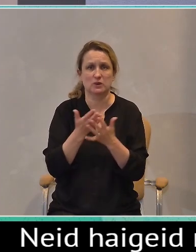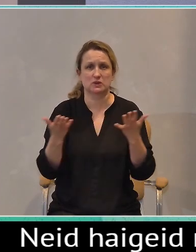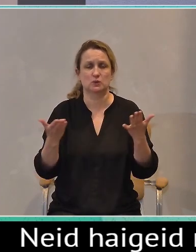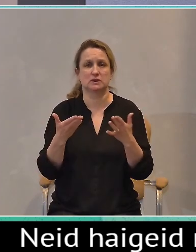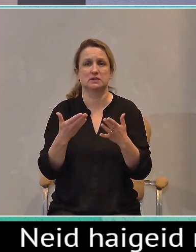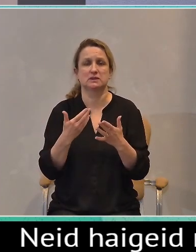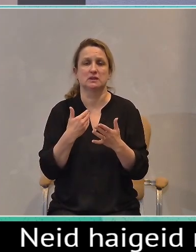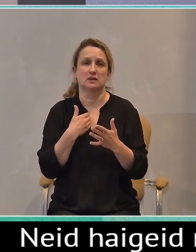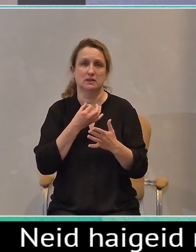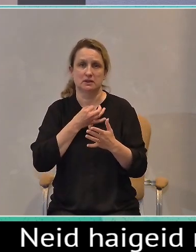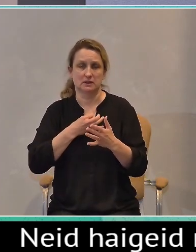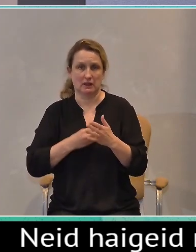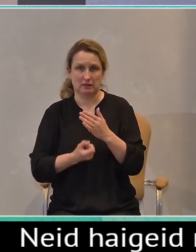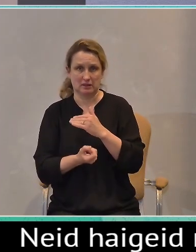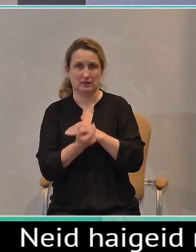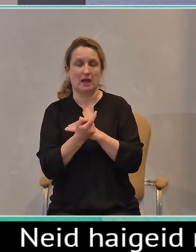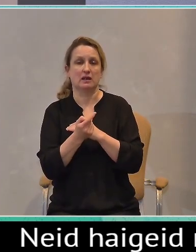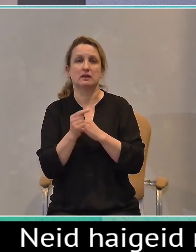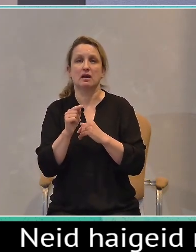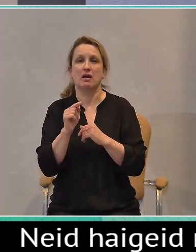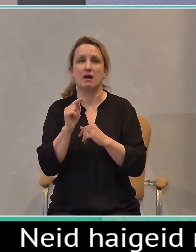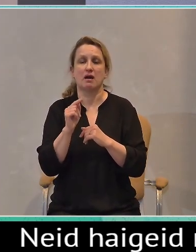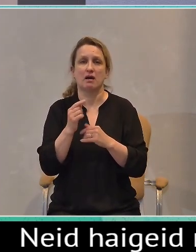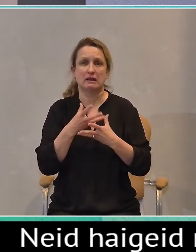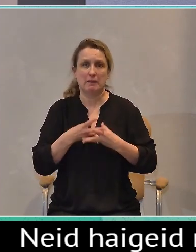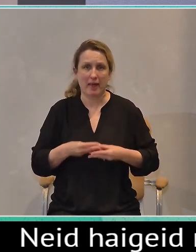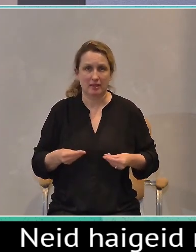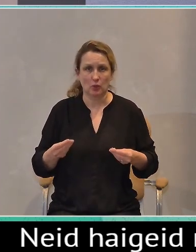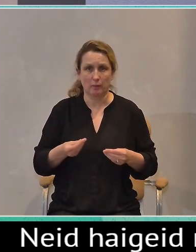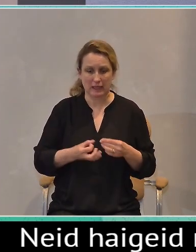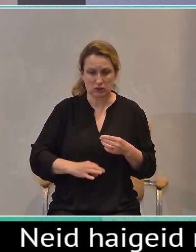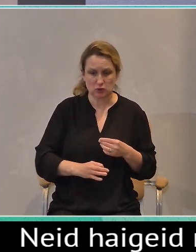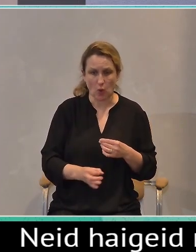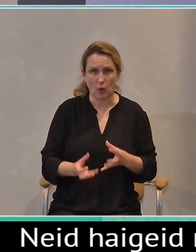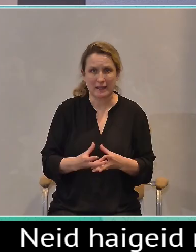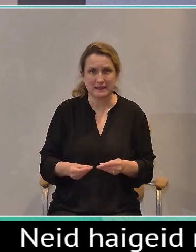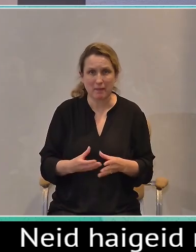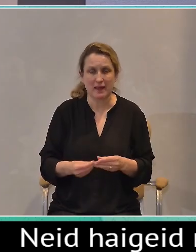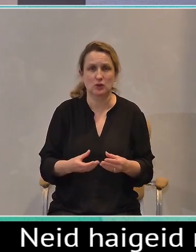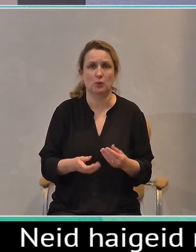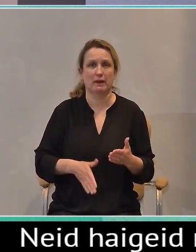armistumise striktuurid, see siis imendumise häired soolest, kõhukinnisus.